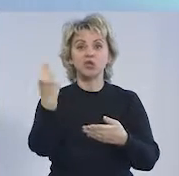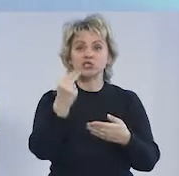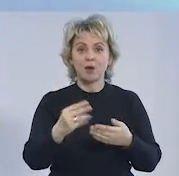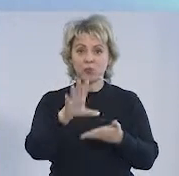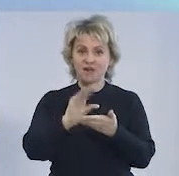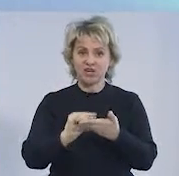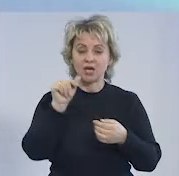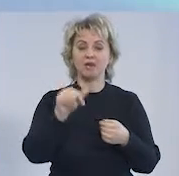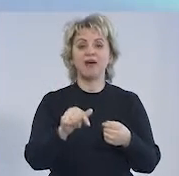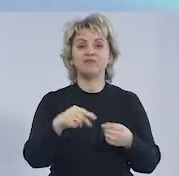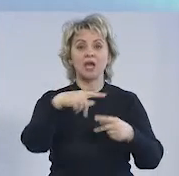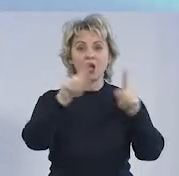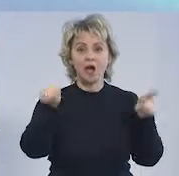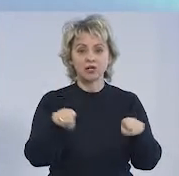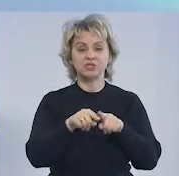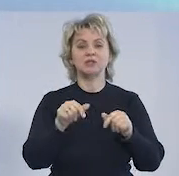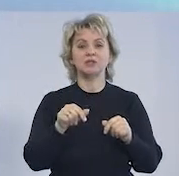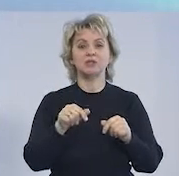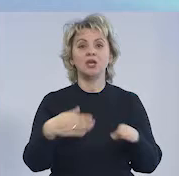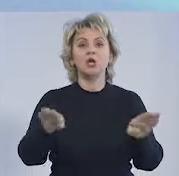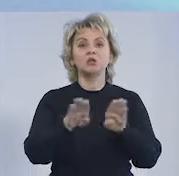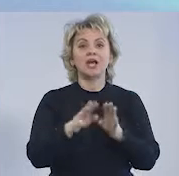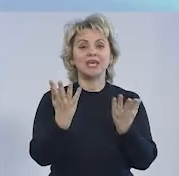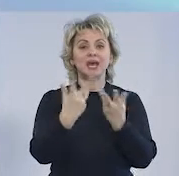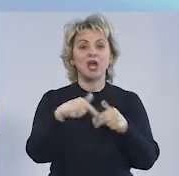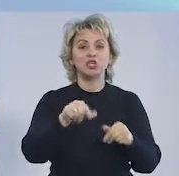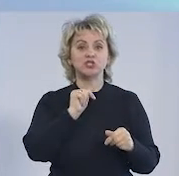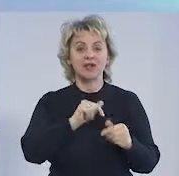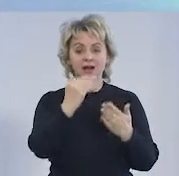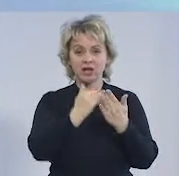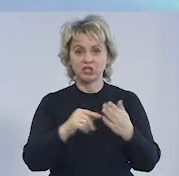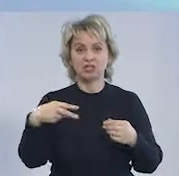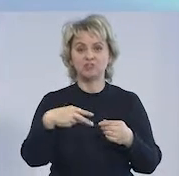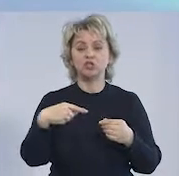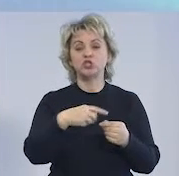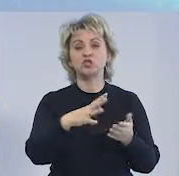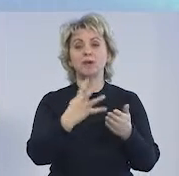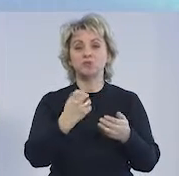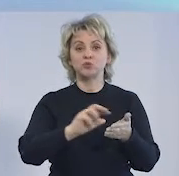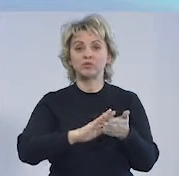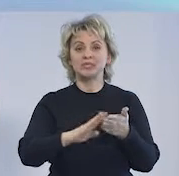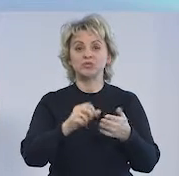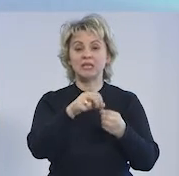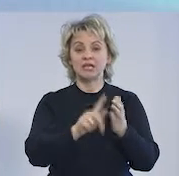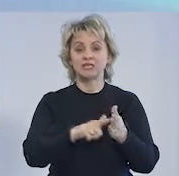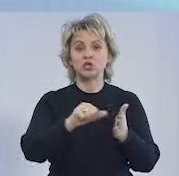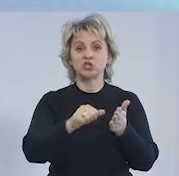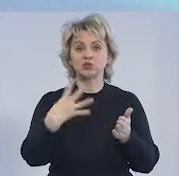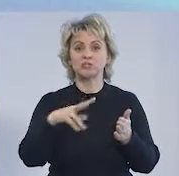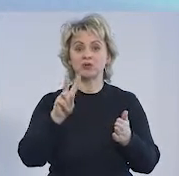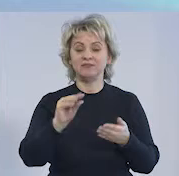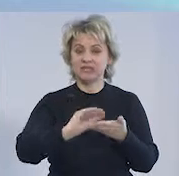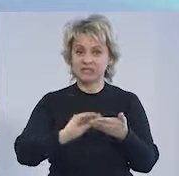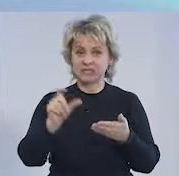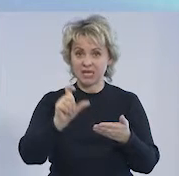изображения, фотографии, картины, вот такие количественные характеристики. 1569 изображений, 642